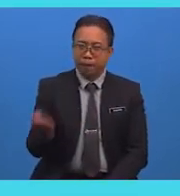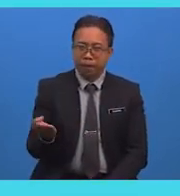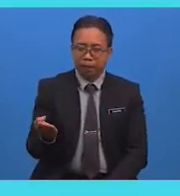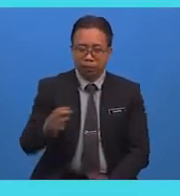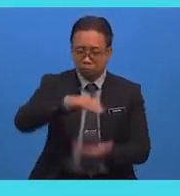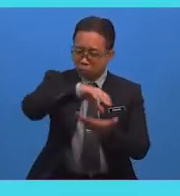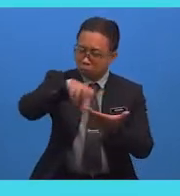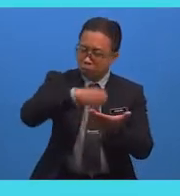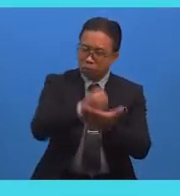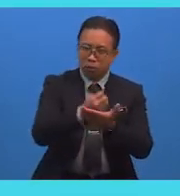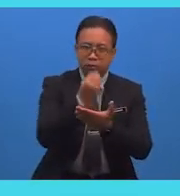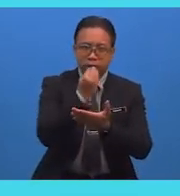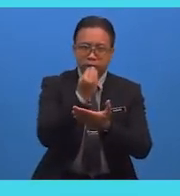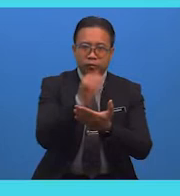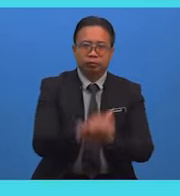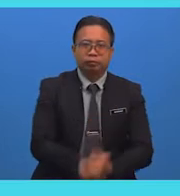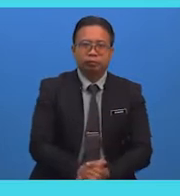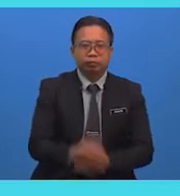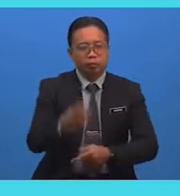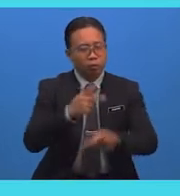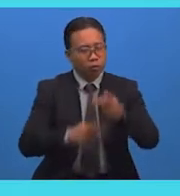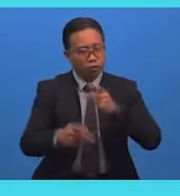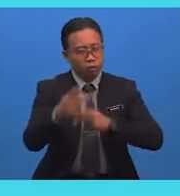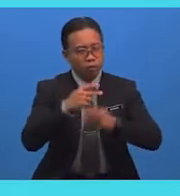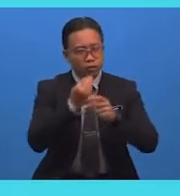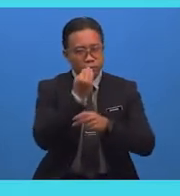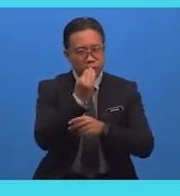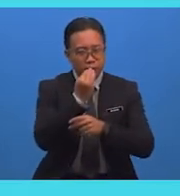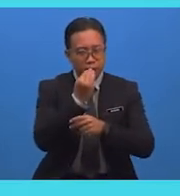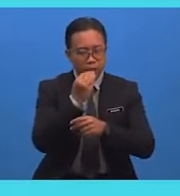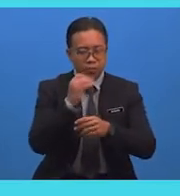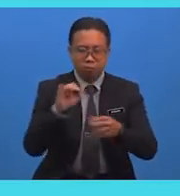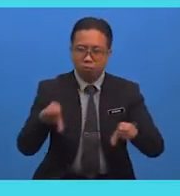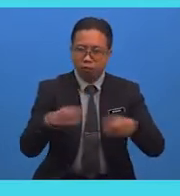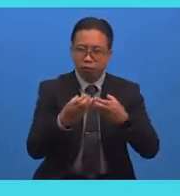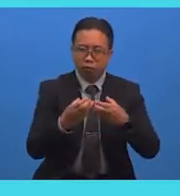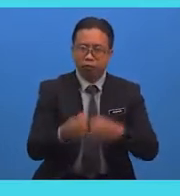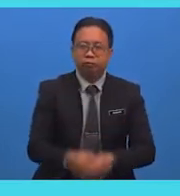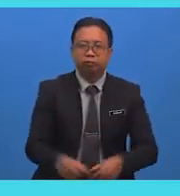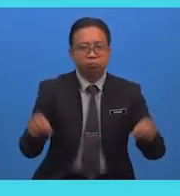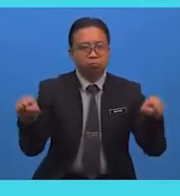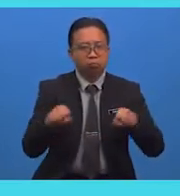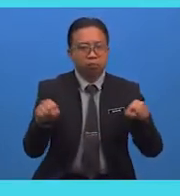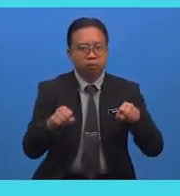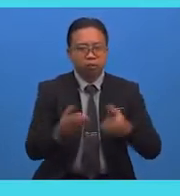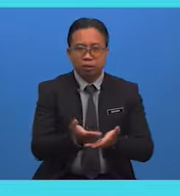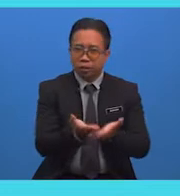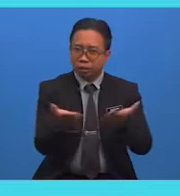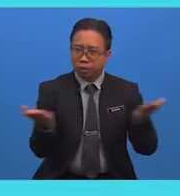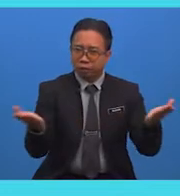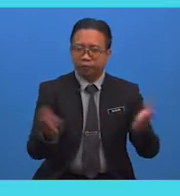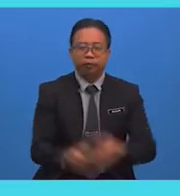atau ramuan makanan tersebut, proses makanan tersebut dibuat, dimasak dan